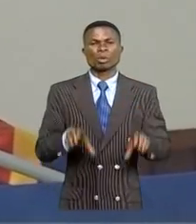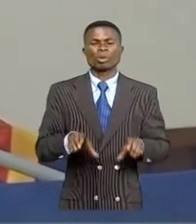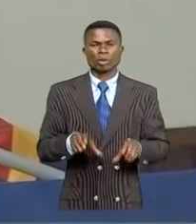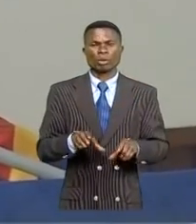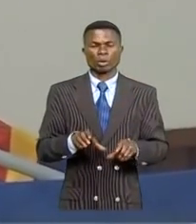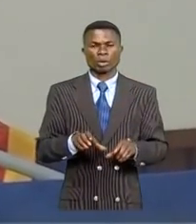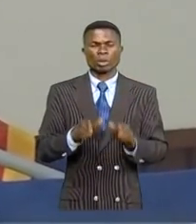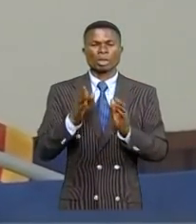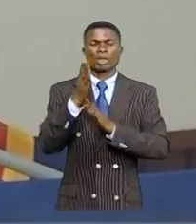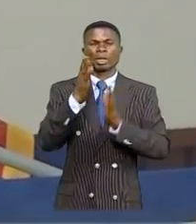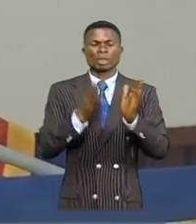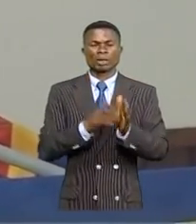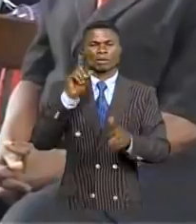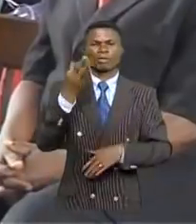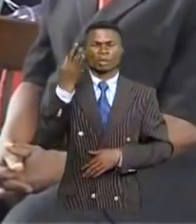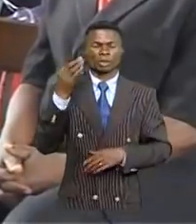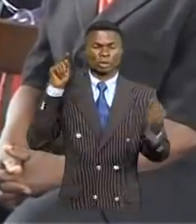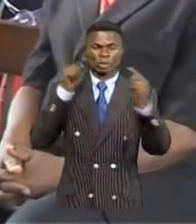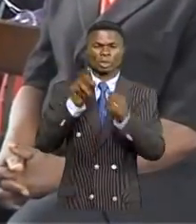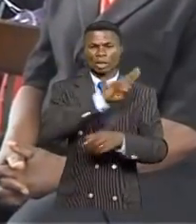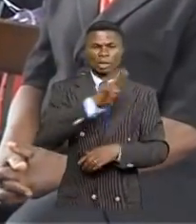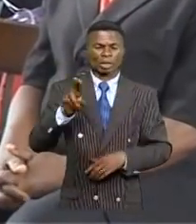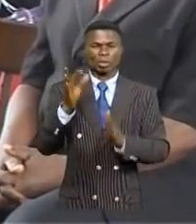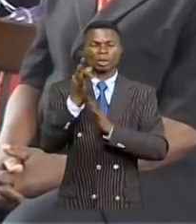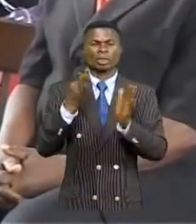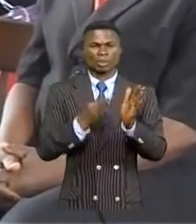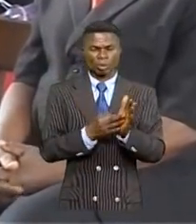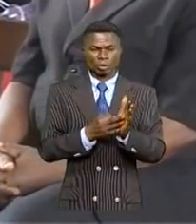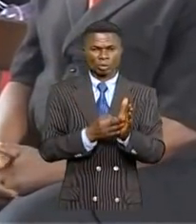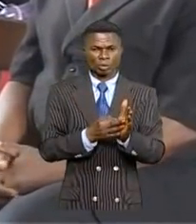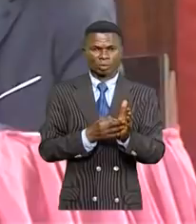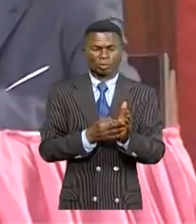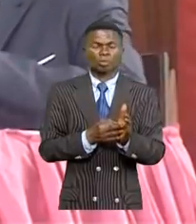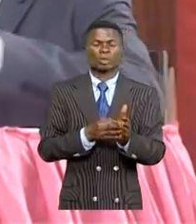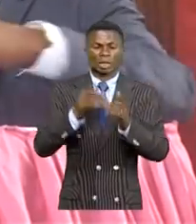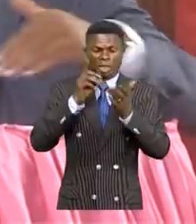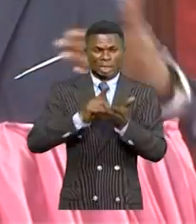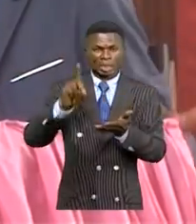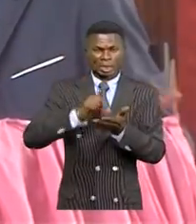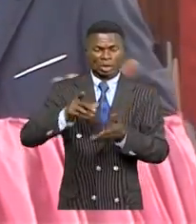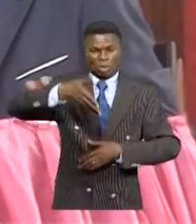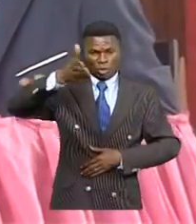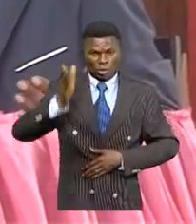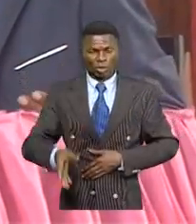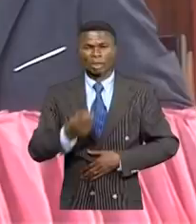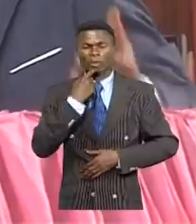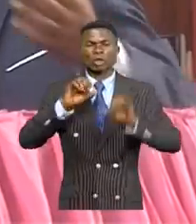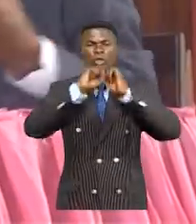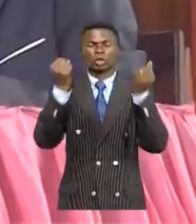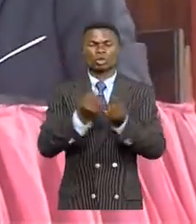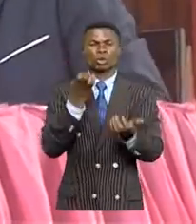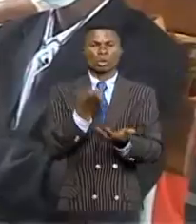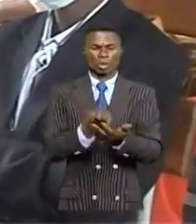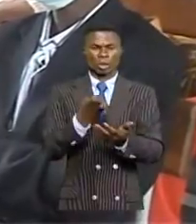de 1923 à 2018. Cette dissertation d'un spécialiste d'histoire